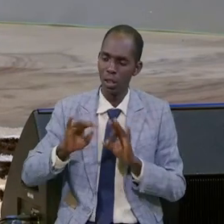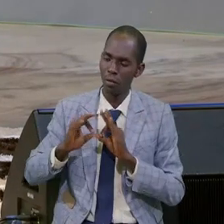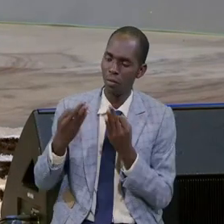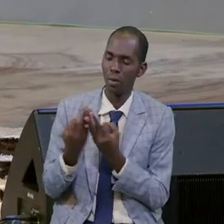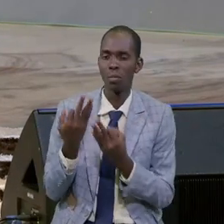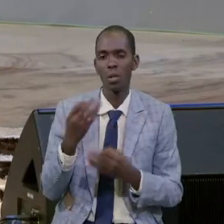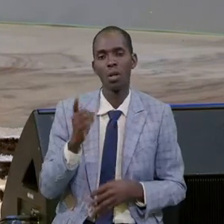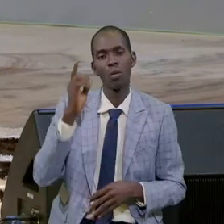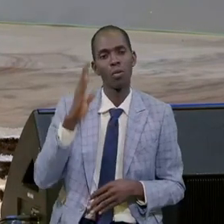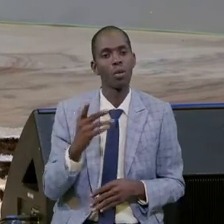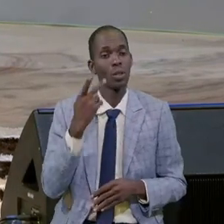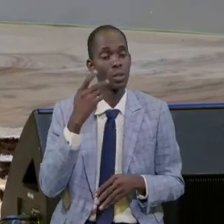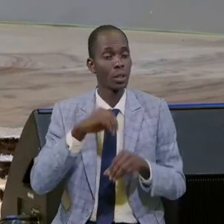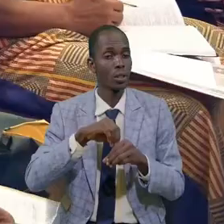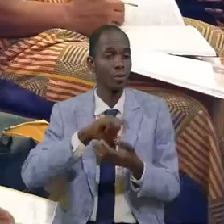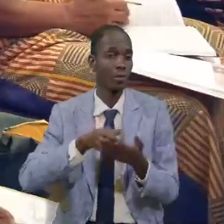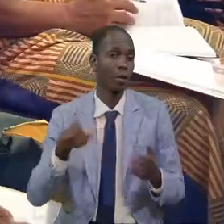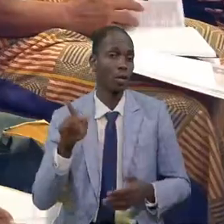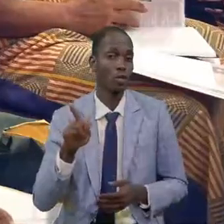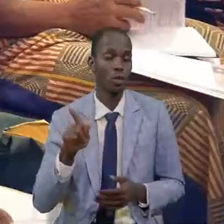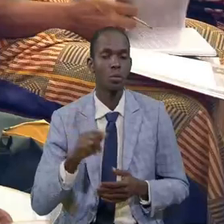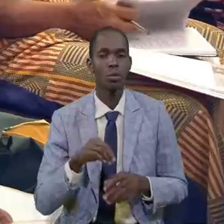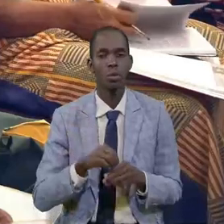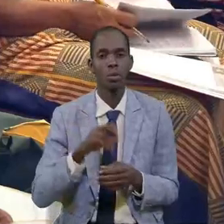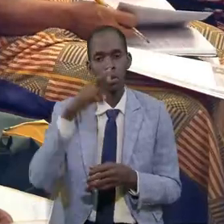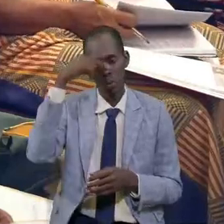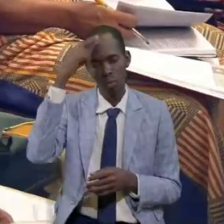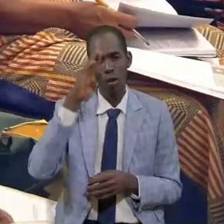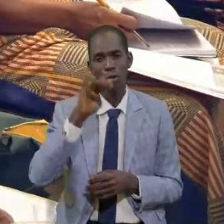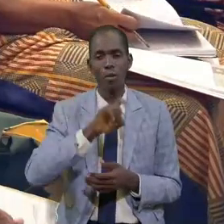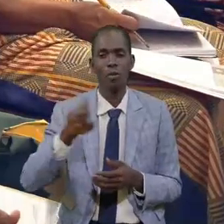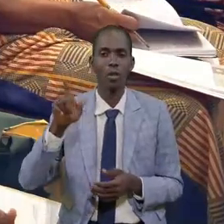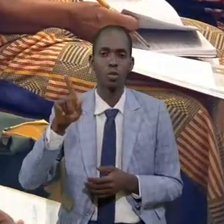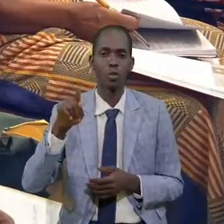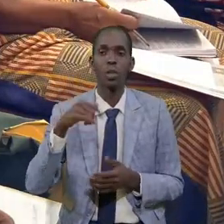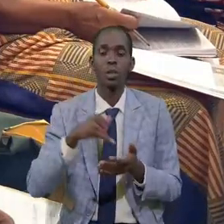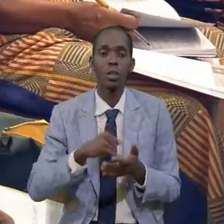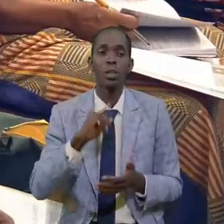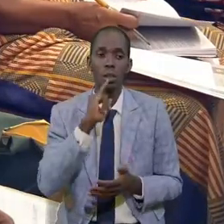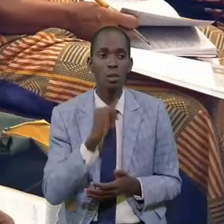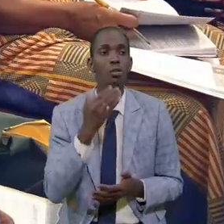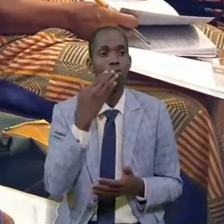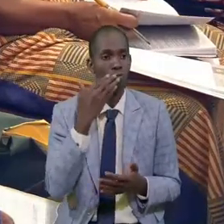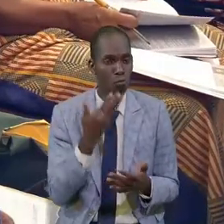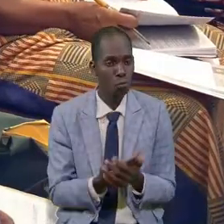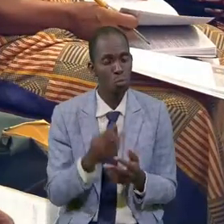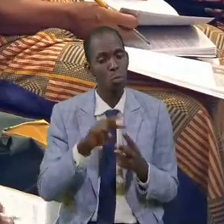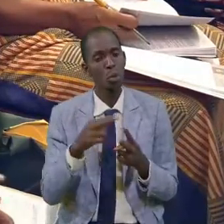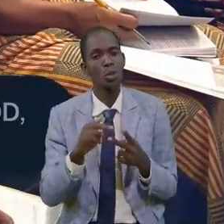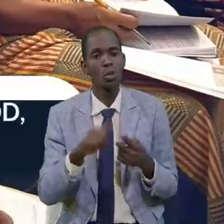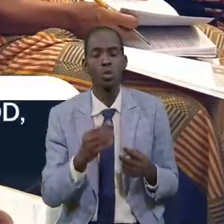Dieu. Verset 21. Il est bien de ne pas manger de